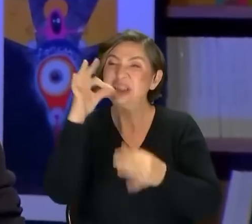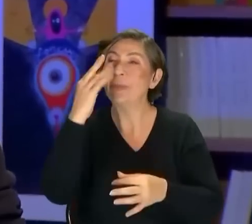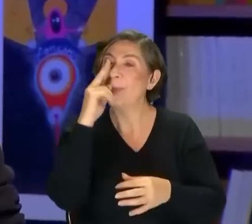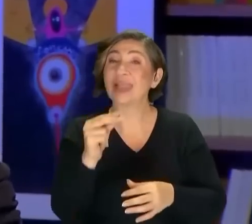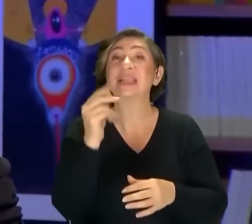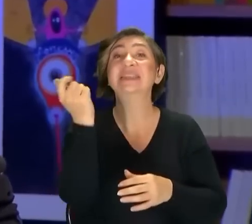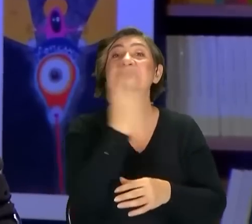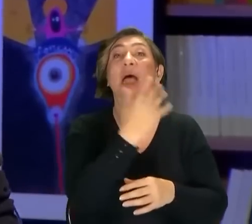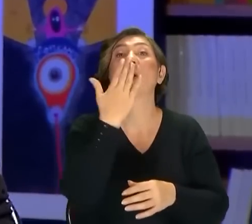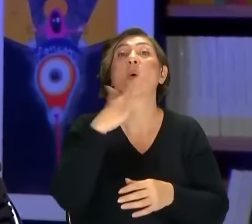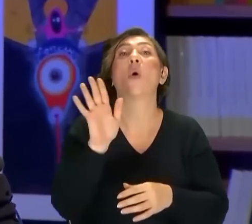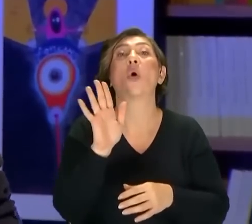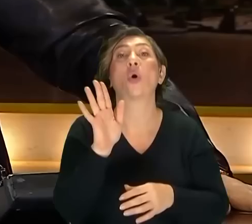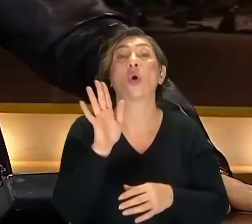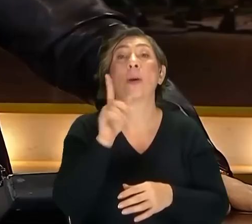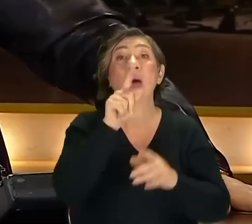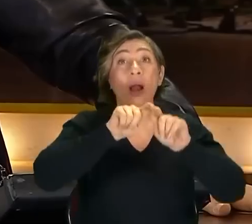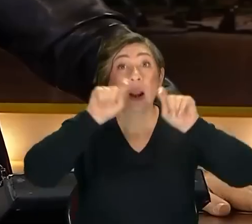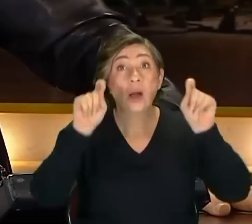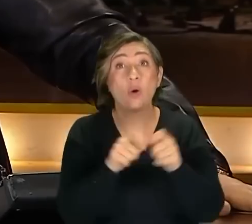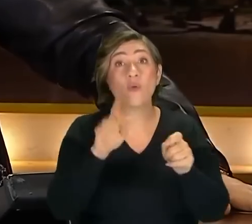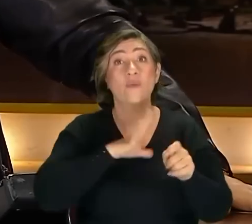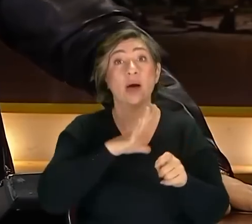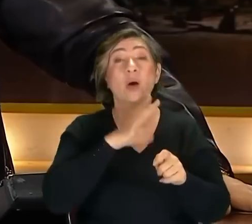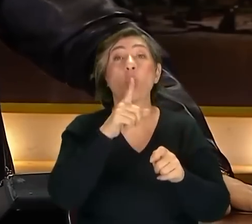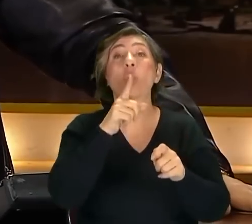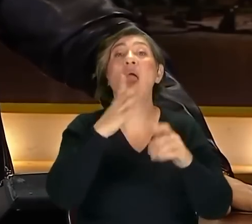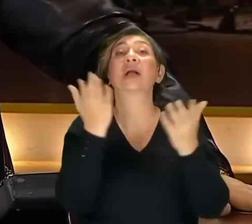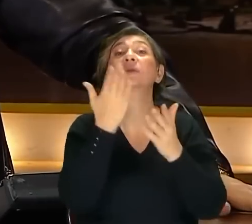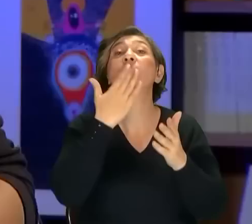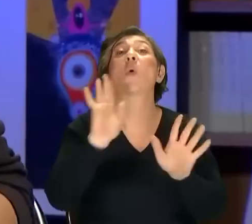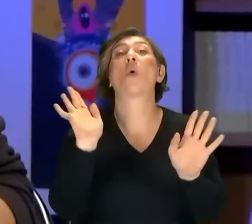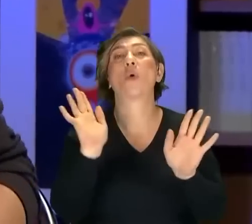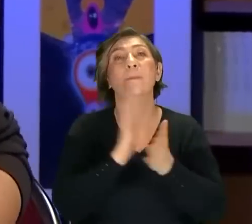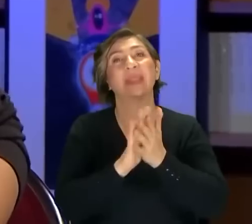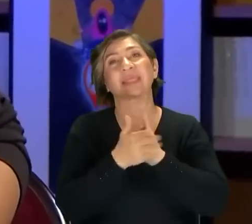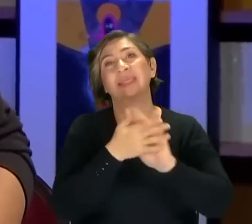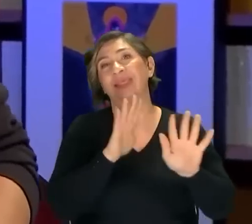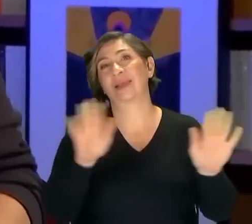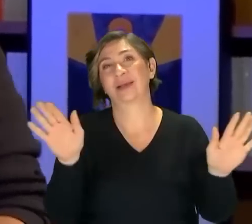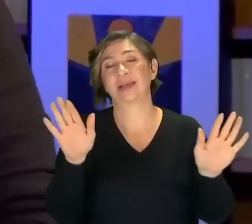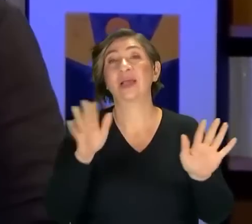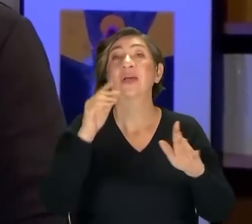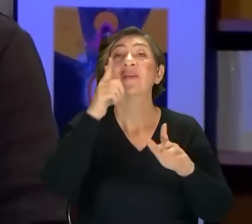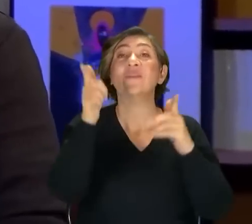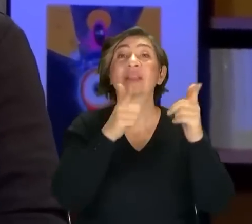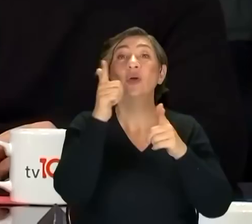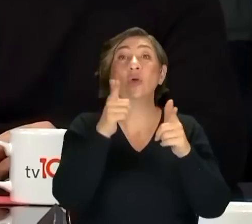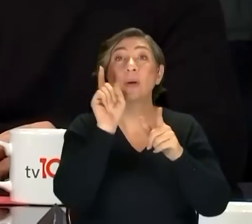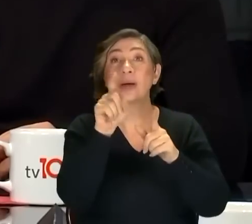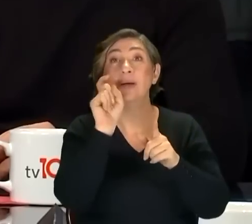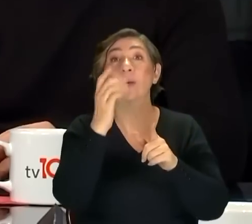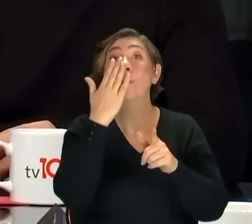ya. Sayı olarak. Ama rekorların var senin. Türkiye rekorların. İşte belki dünya rekorların var bu konuda. Onlar artık yok. Şey, videodaki